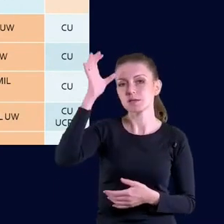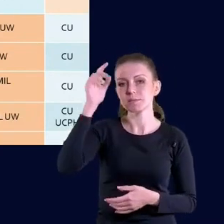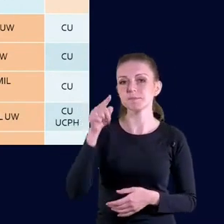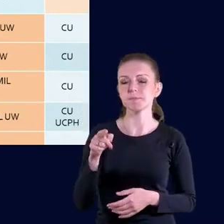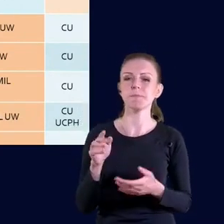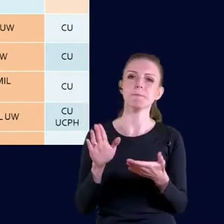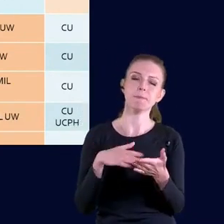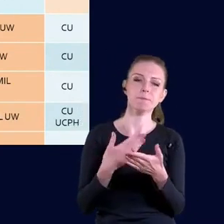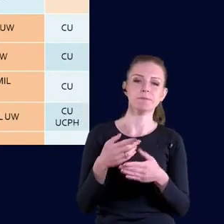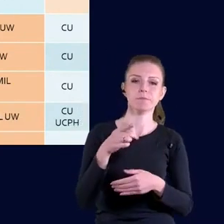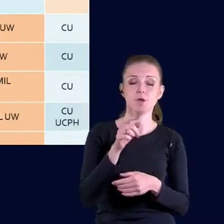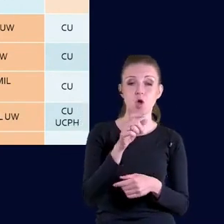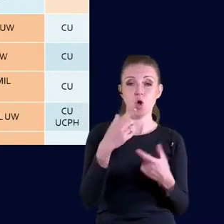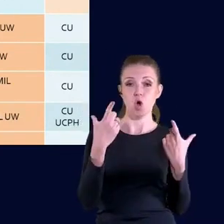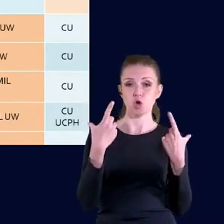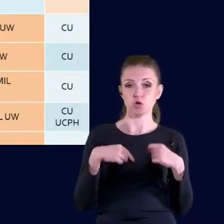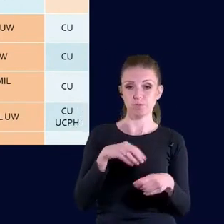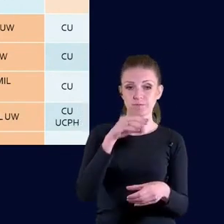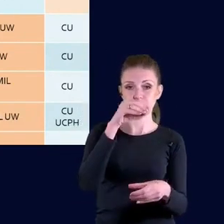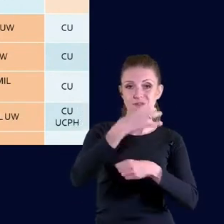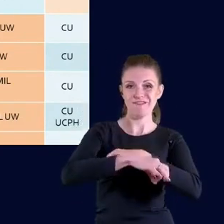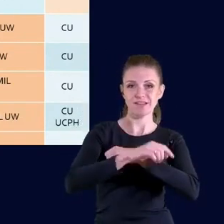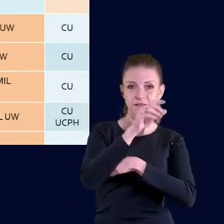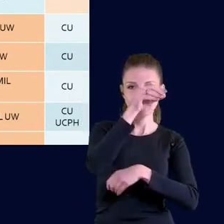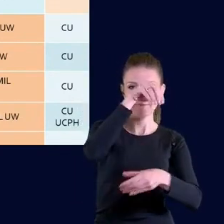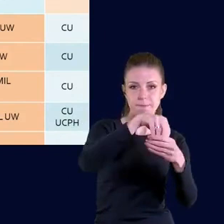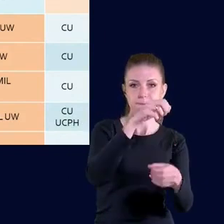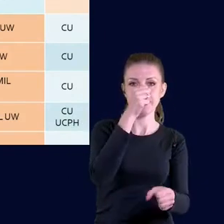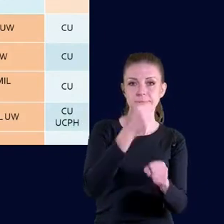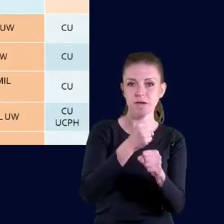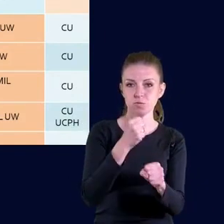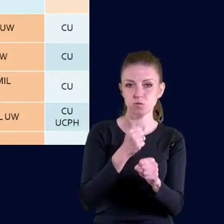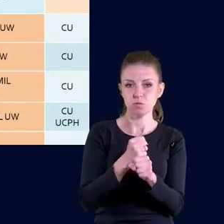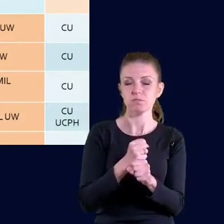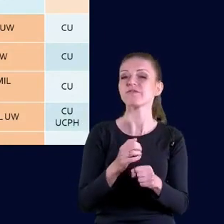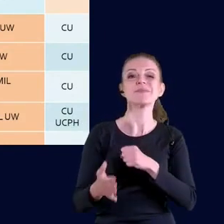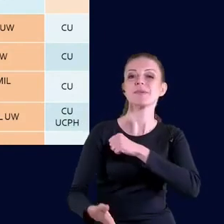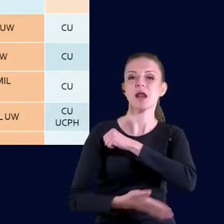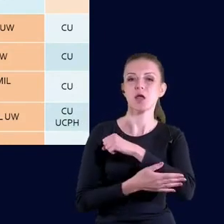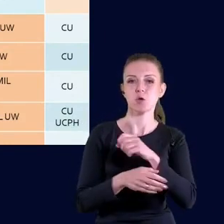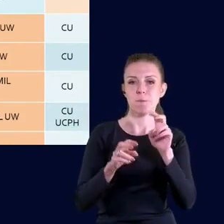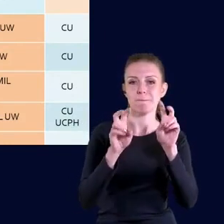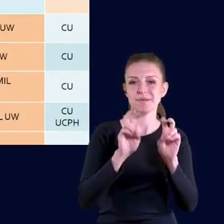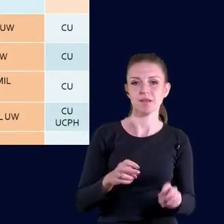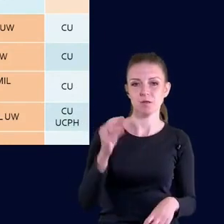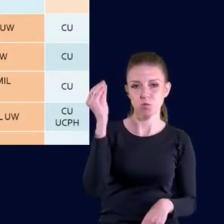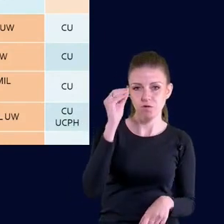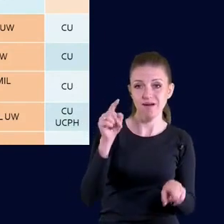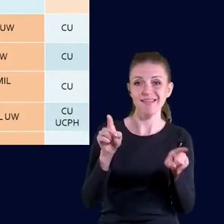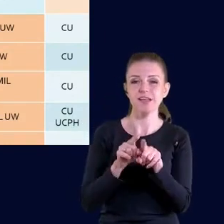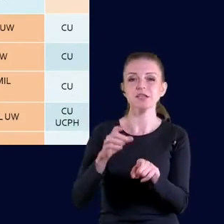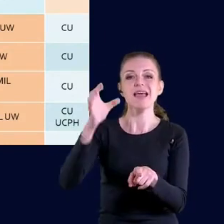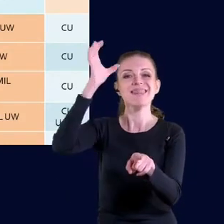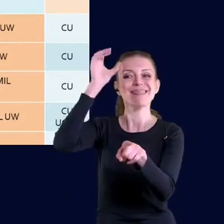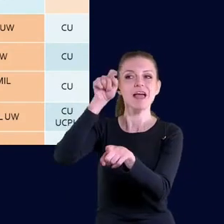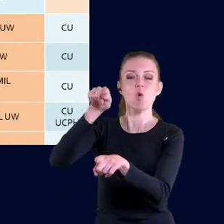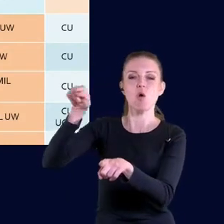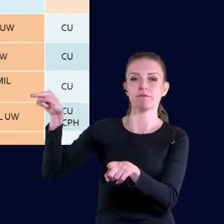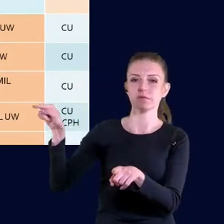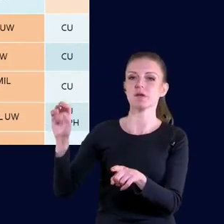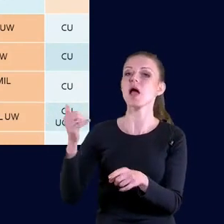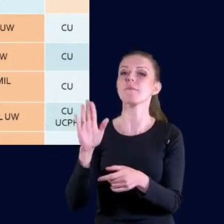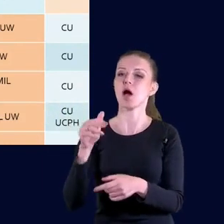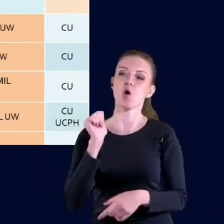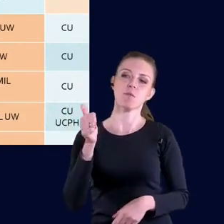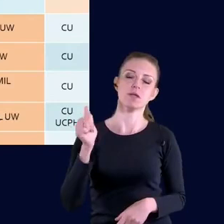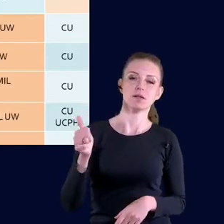uniwersytetów który wspiera badania naukowe jakieś z kompetencje samych naukowców i to są najróżniejsze